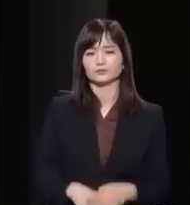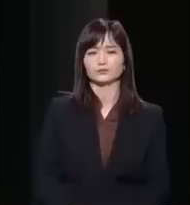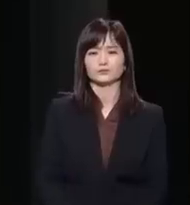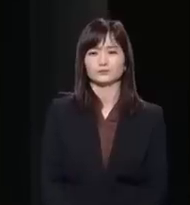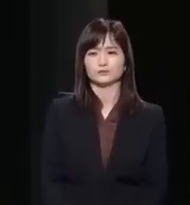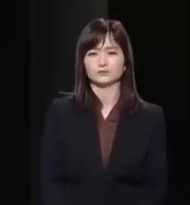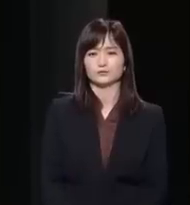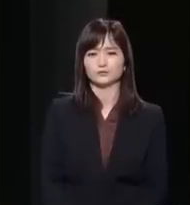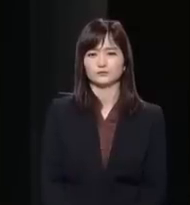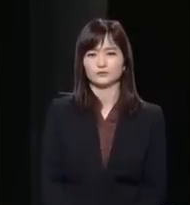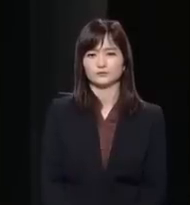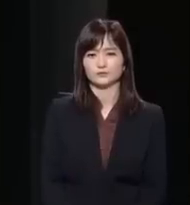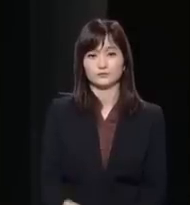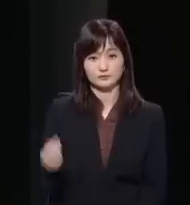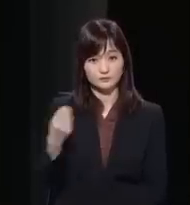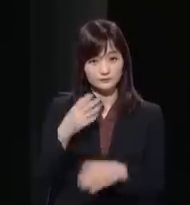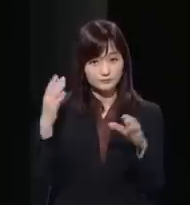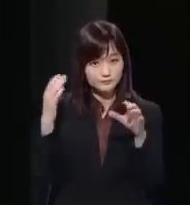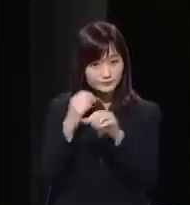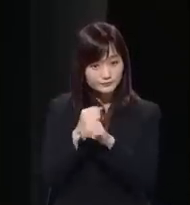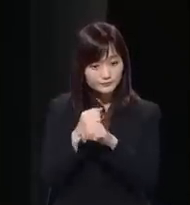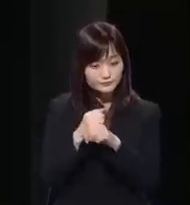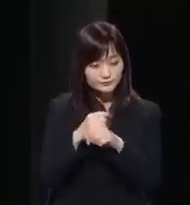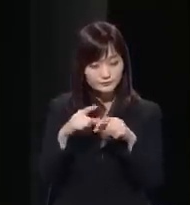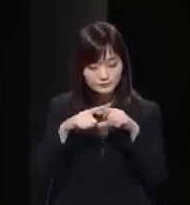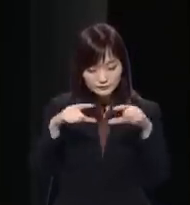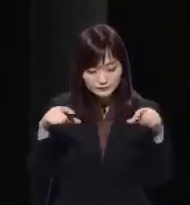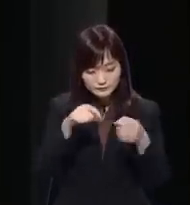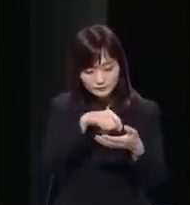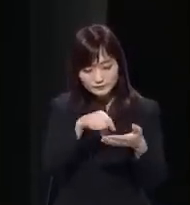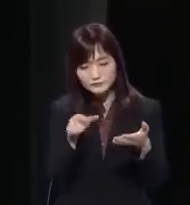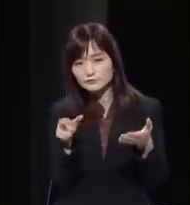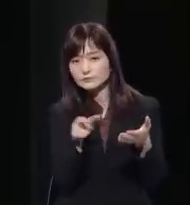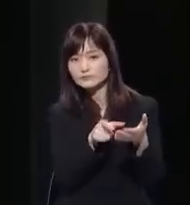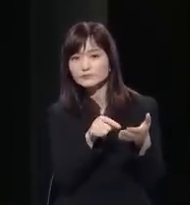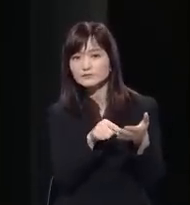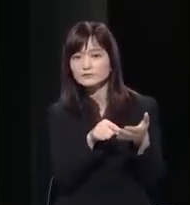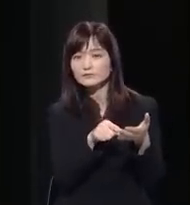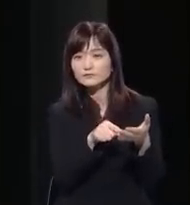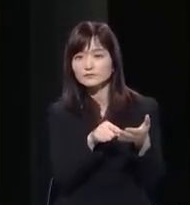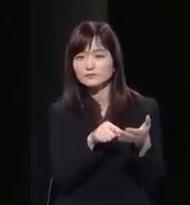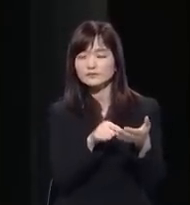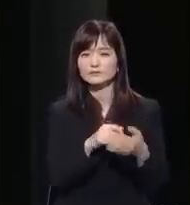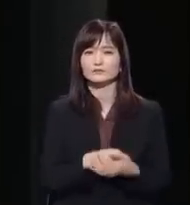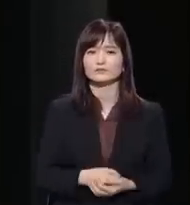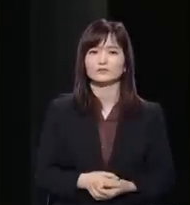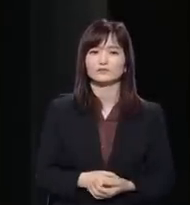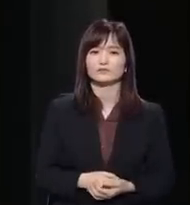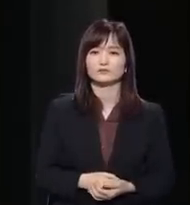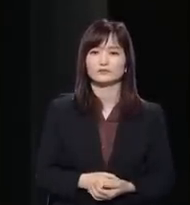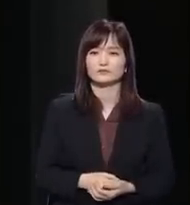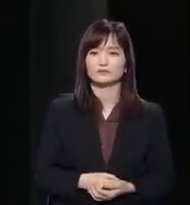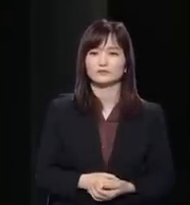다시 한번 정리해 드리면 쪽지에 남긴 이름은 앞서 그거 죽도록